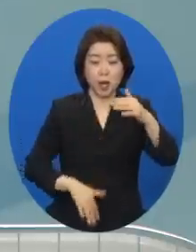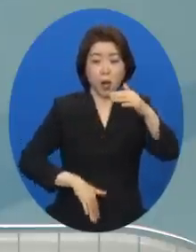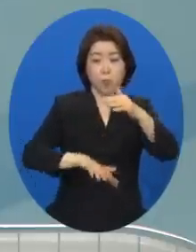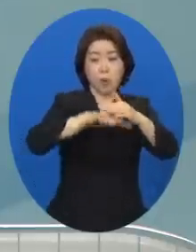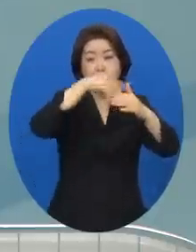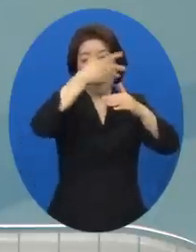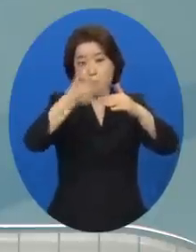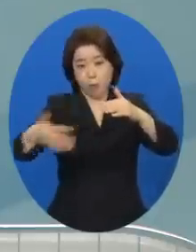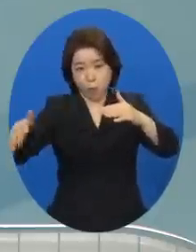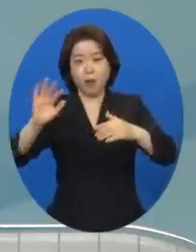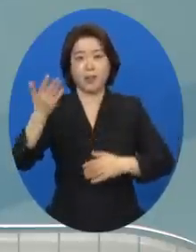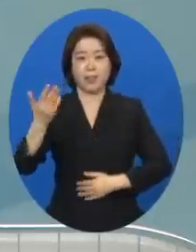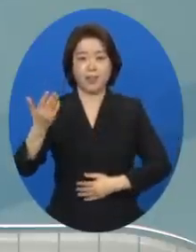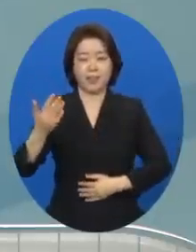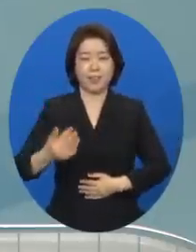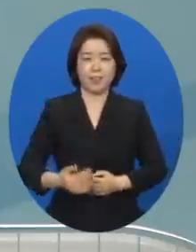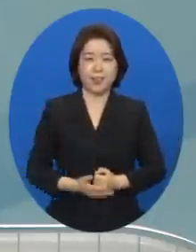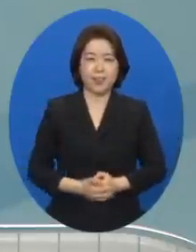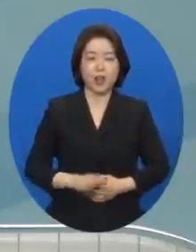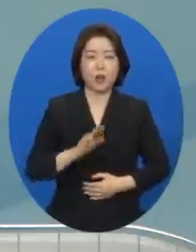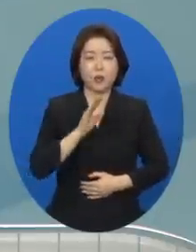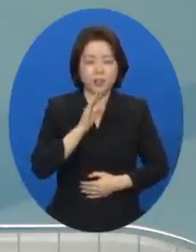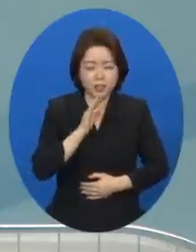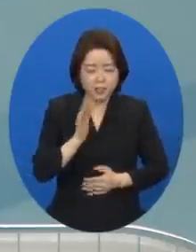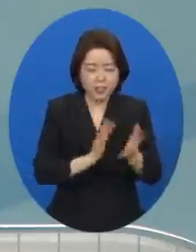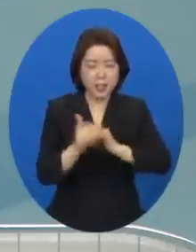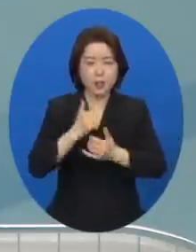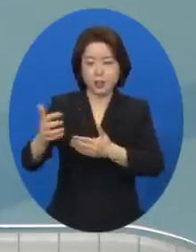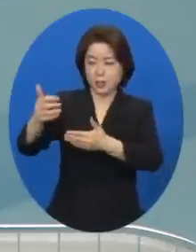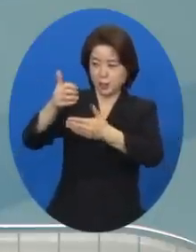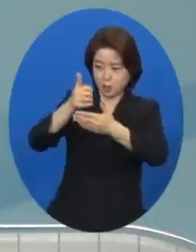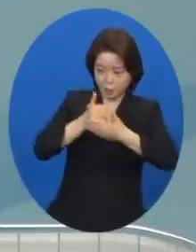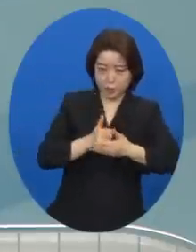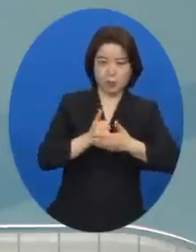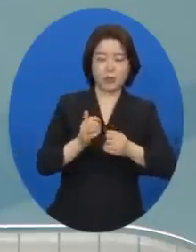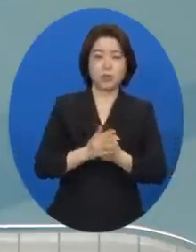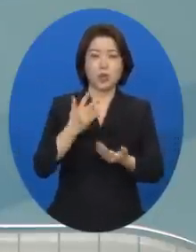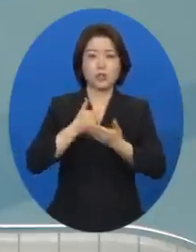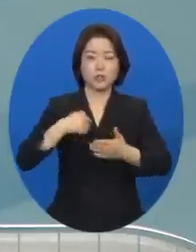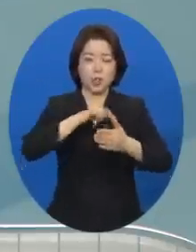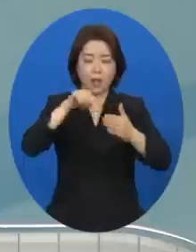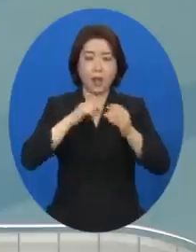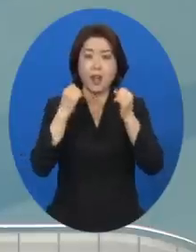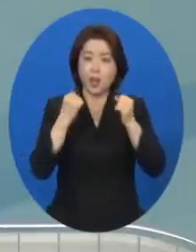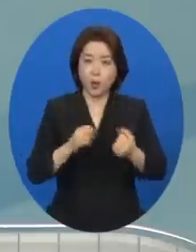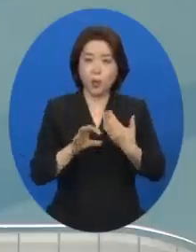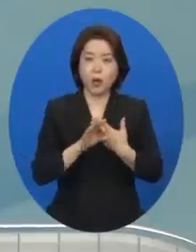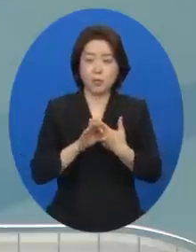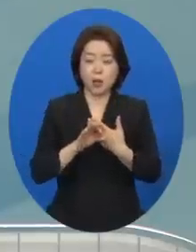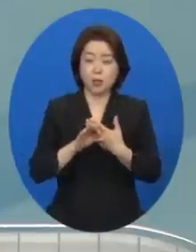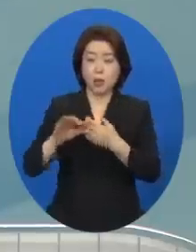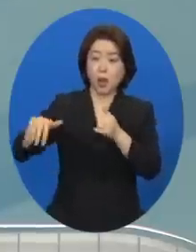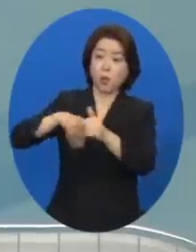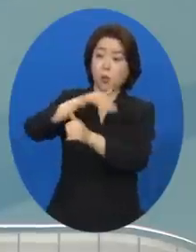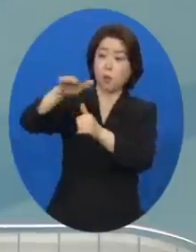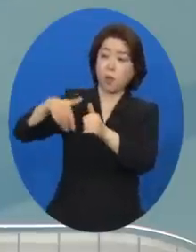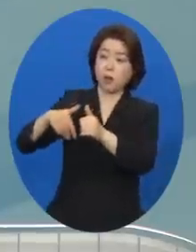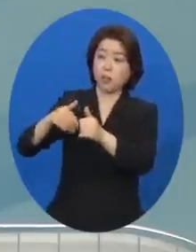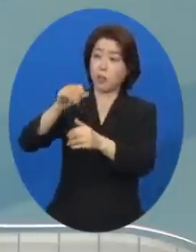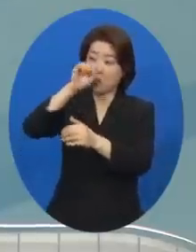하려는 것이오 우리가 진짜 예수님을 영접할 써 주님이 우리 안에 거하시면 환경 때문에 기쁜 게